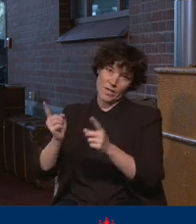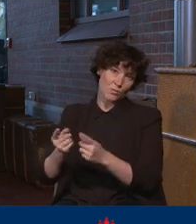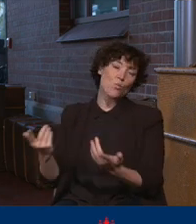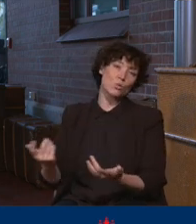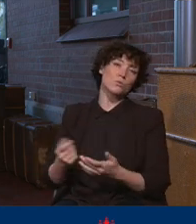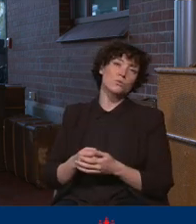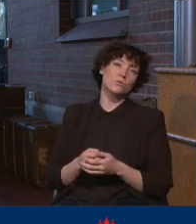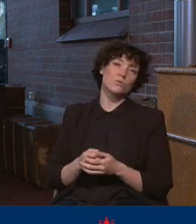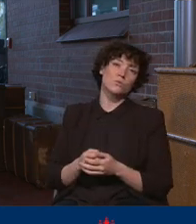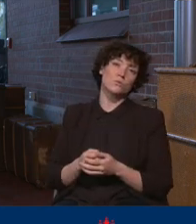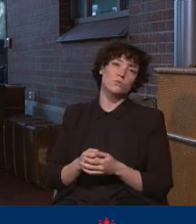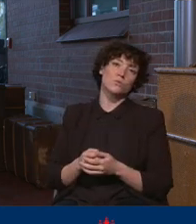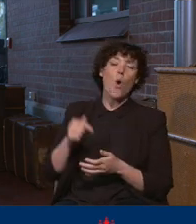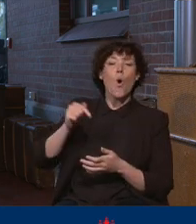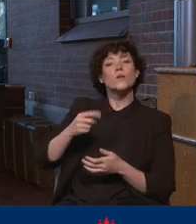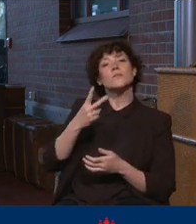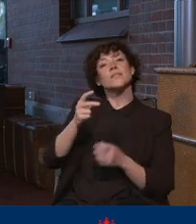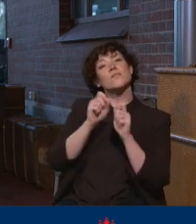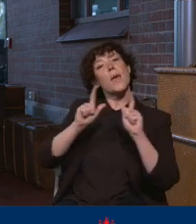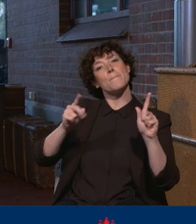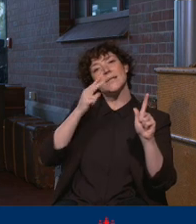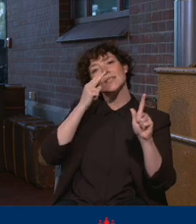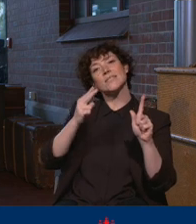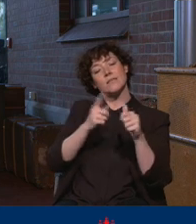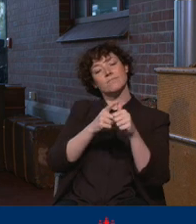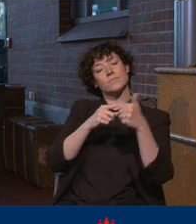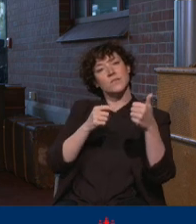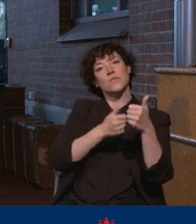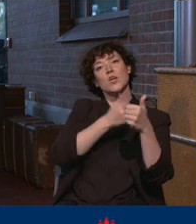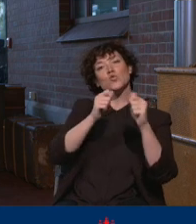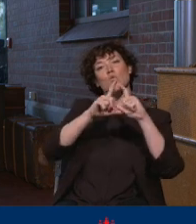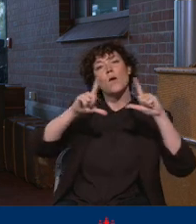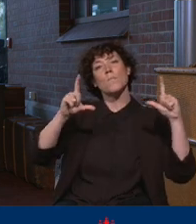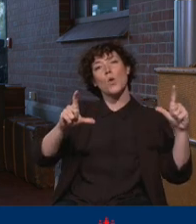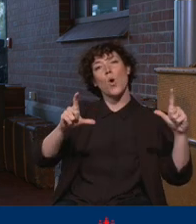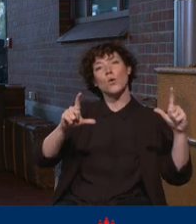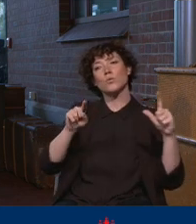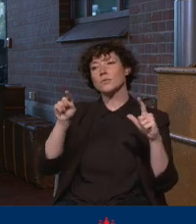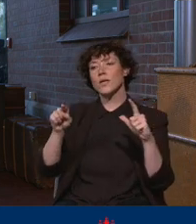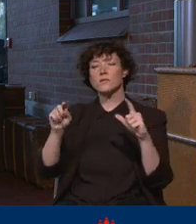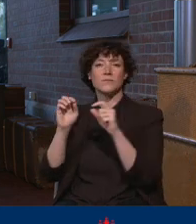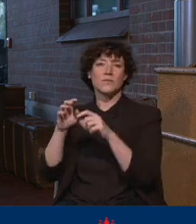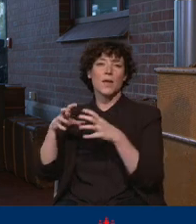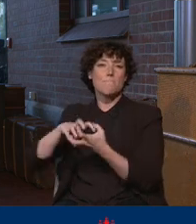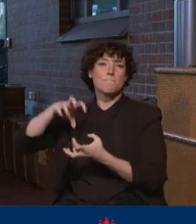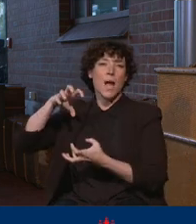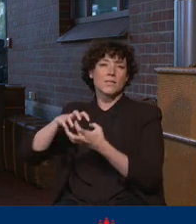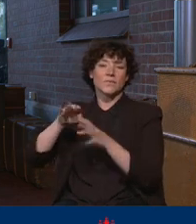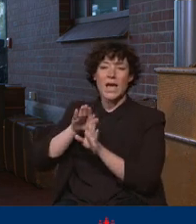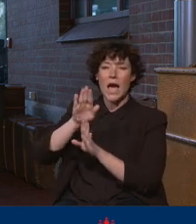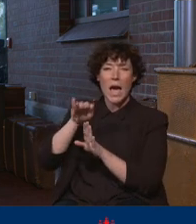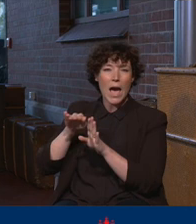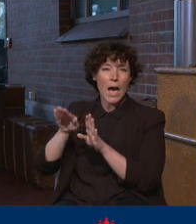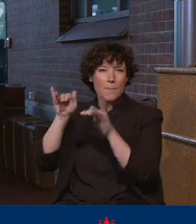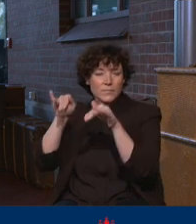zwei bilder gesehen haben wir den super block und einmal die massen studio wie eben die rampen haben und links von rechts aber dann